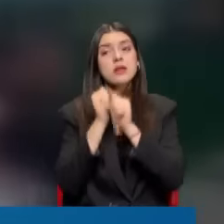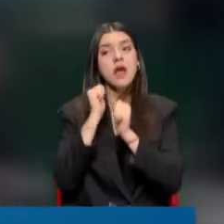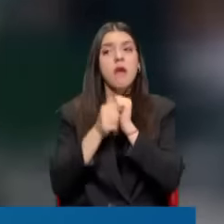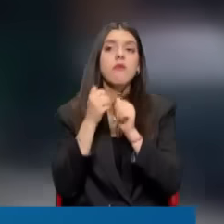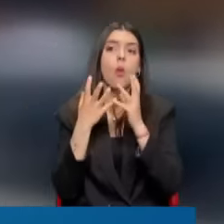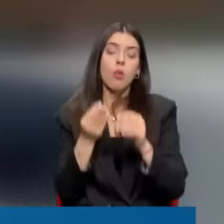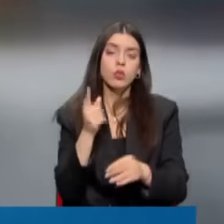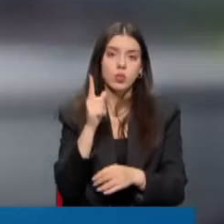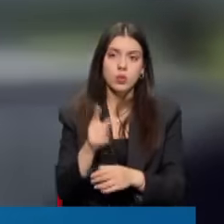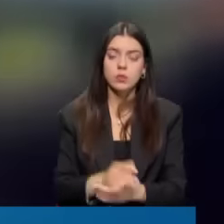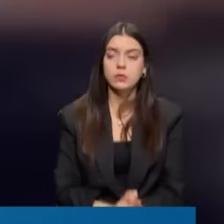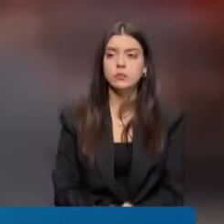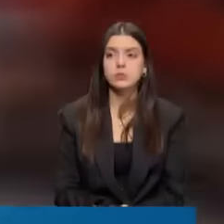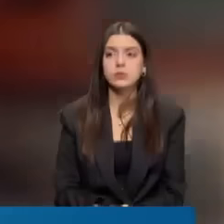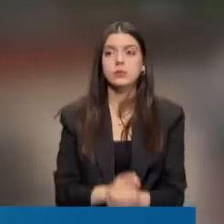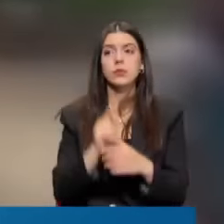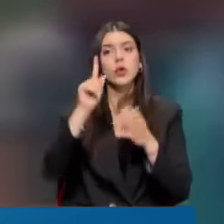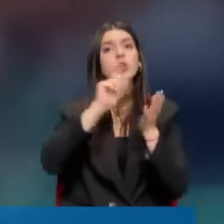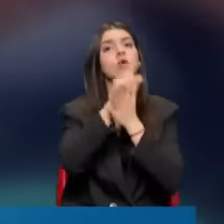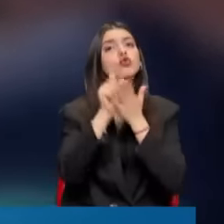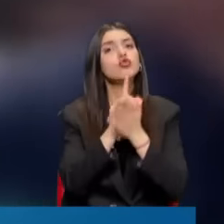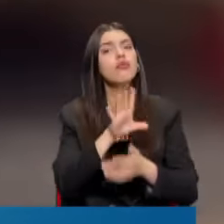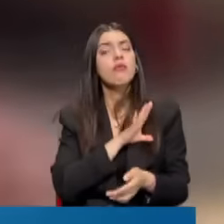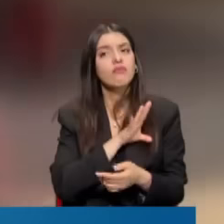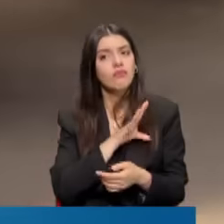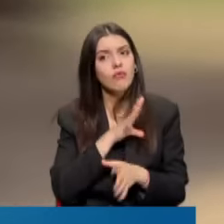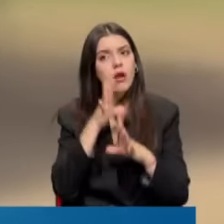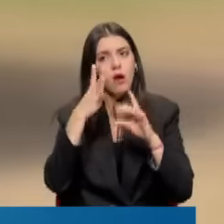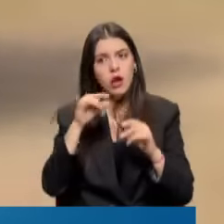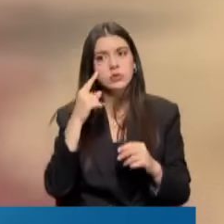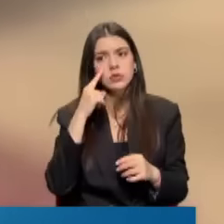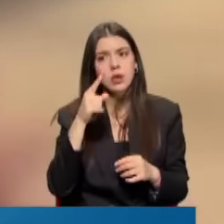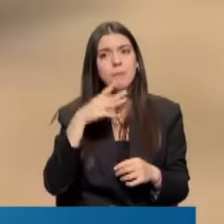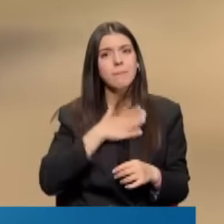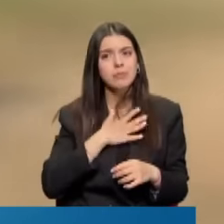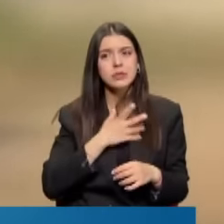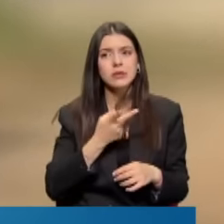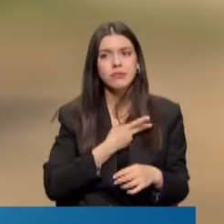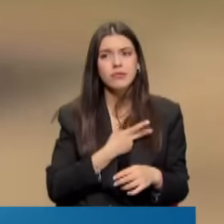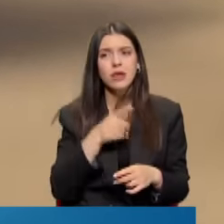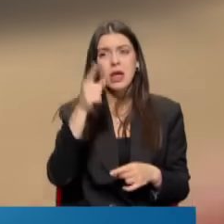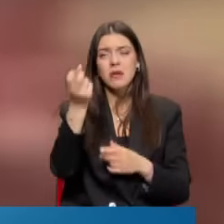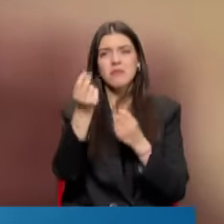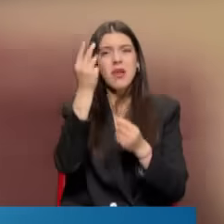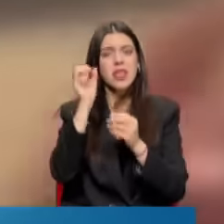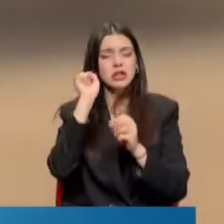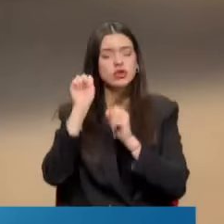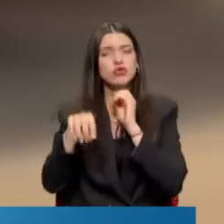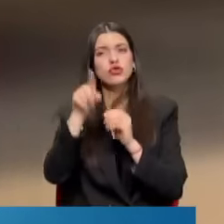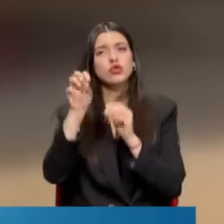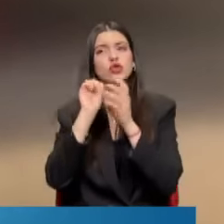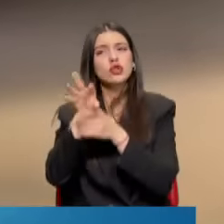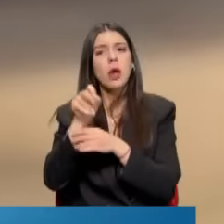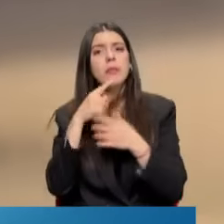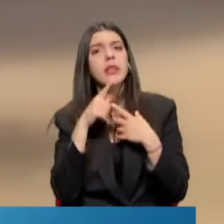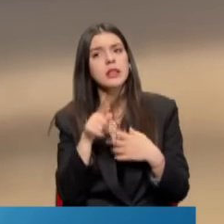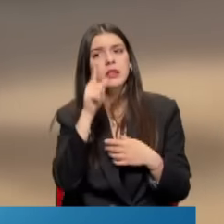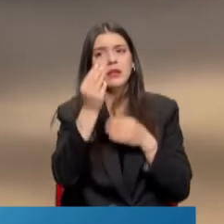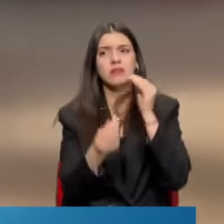oldu ruhsatlı plakalı ımız yıkılıyor Valilik tarafında Biz istemiyoruz bize mantar dediler mantar gibi çoğalıyorlar